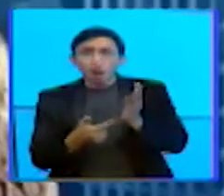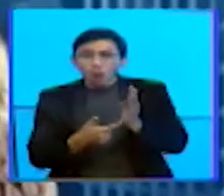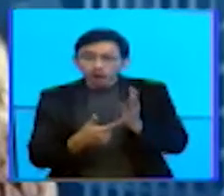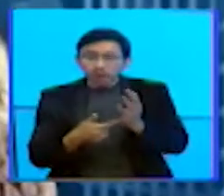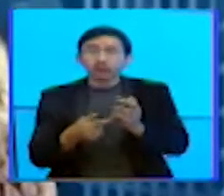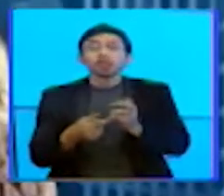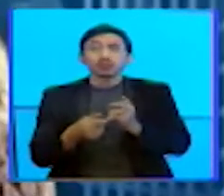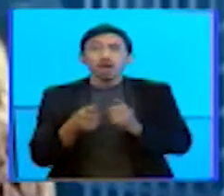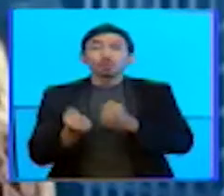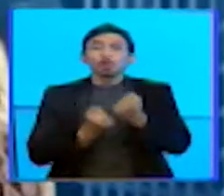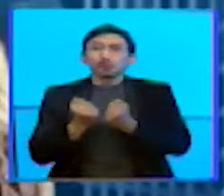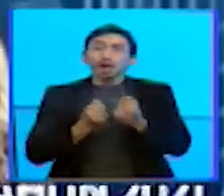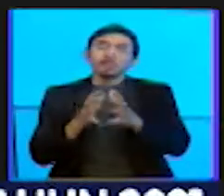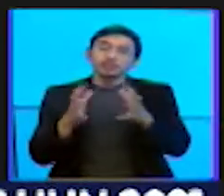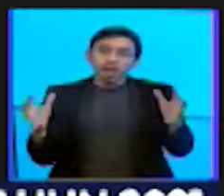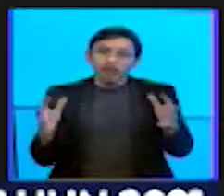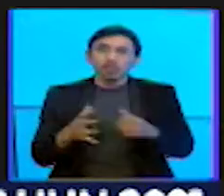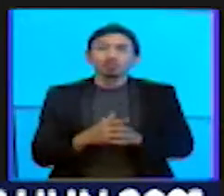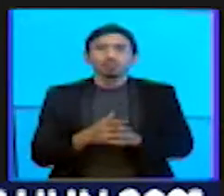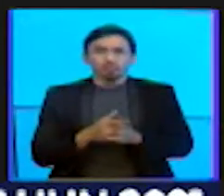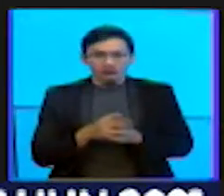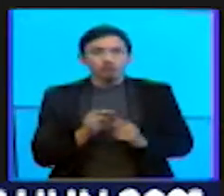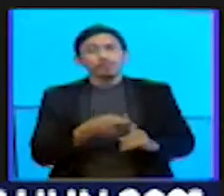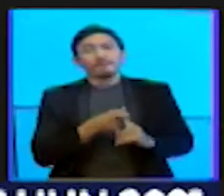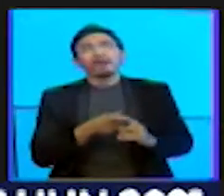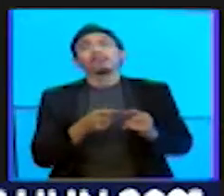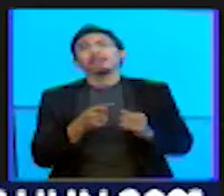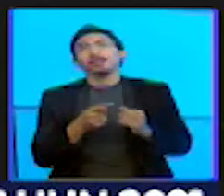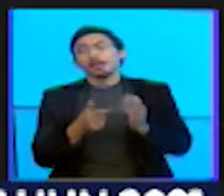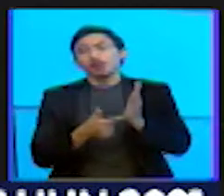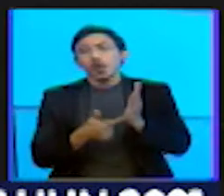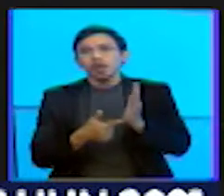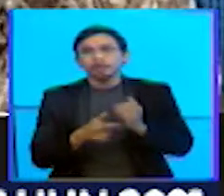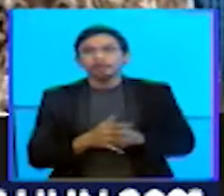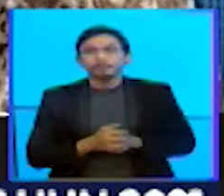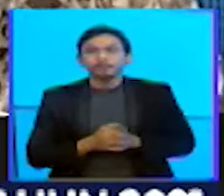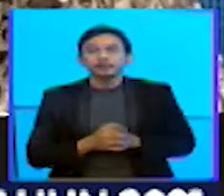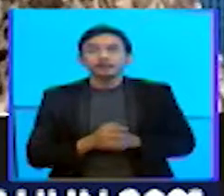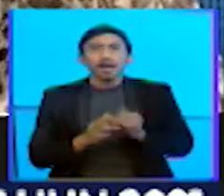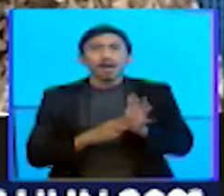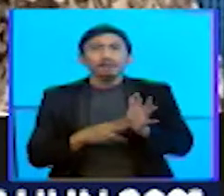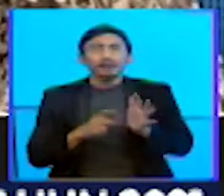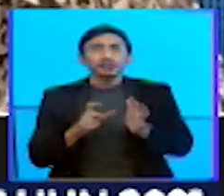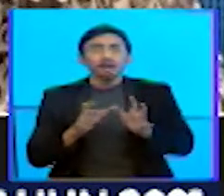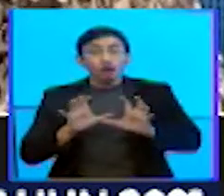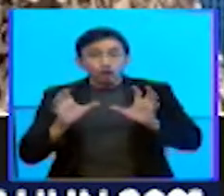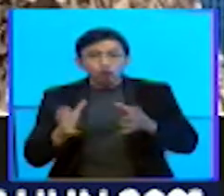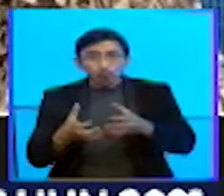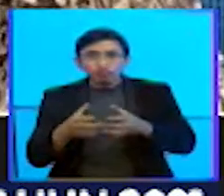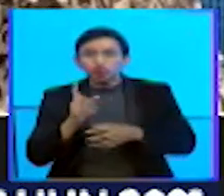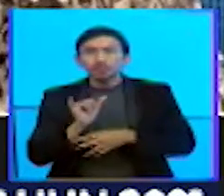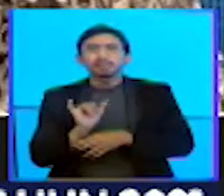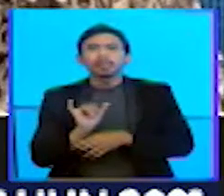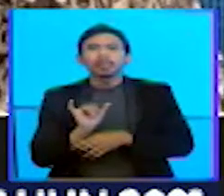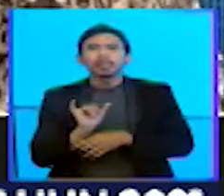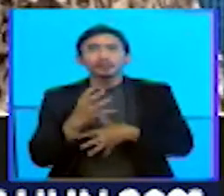Eksekutif Chairman MNC Group Haritanu Sudibyo sangat mengapresiasi kebijakan strategis pemerintah untuk menciptakan lapangan kerja, sehingga harapannya